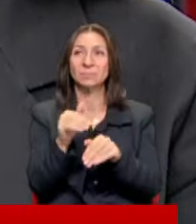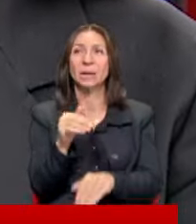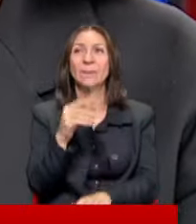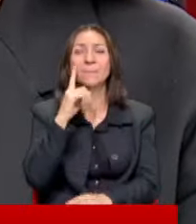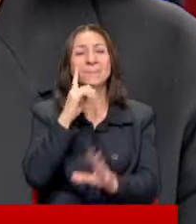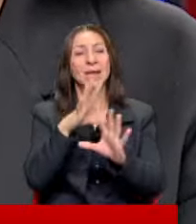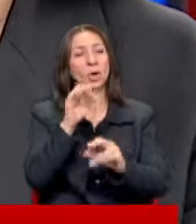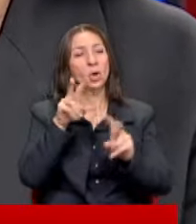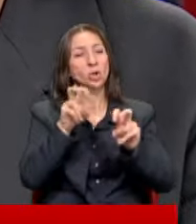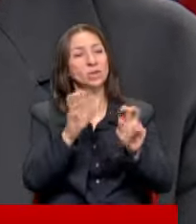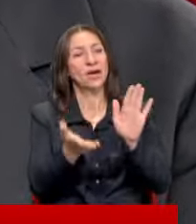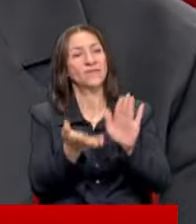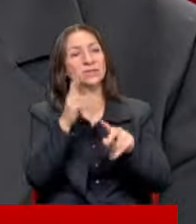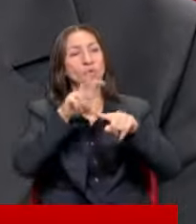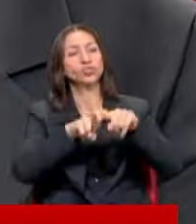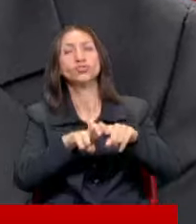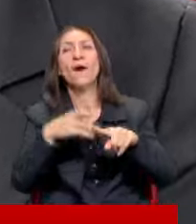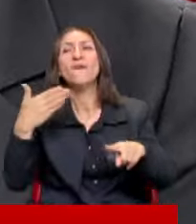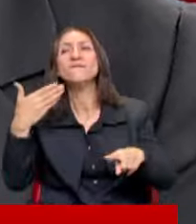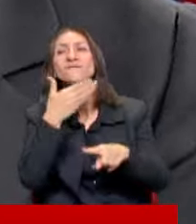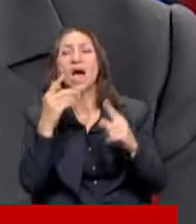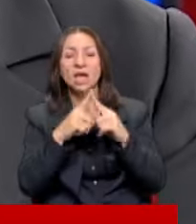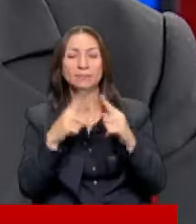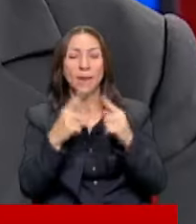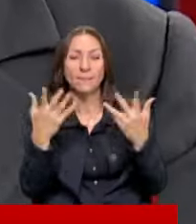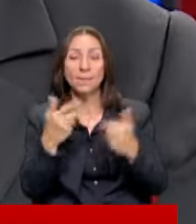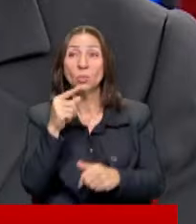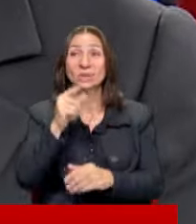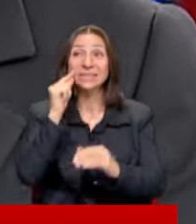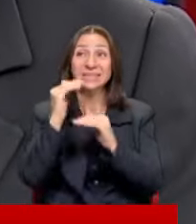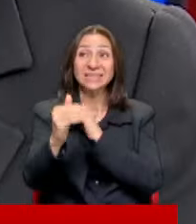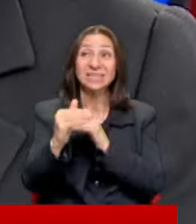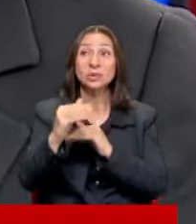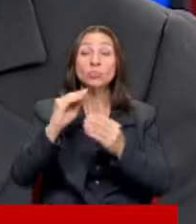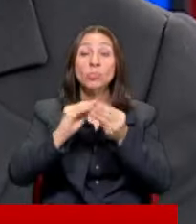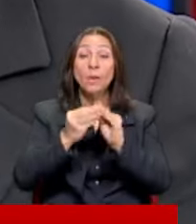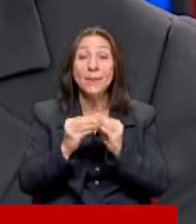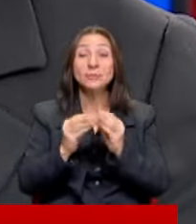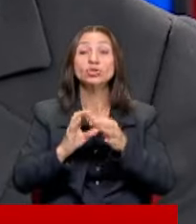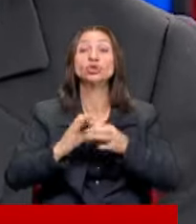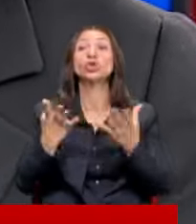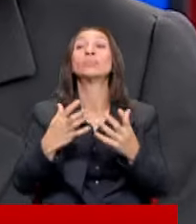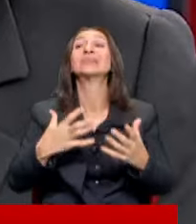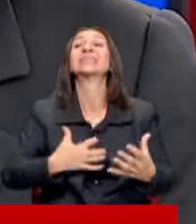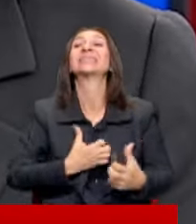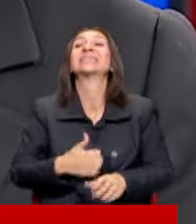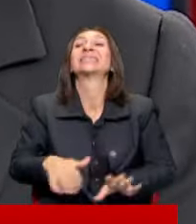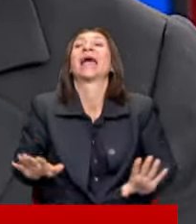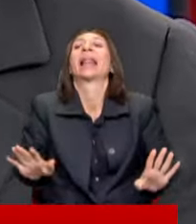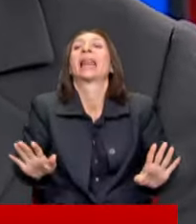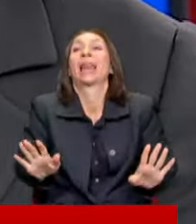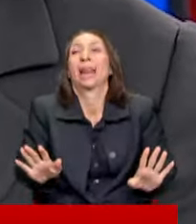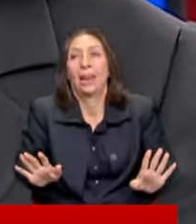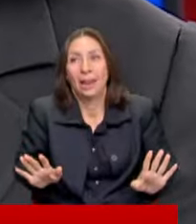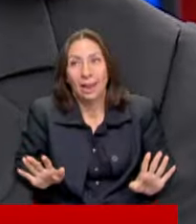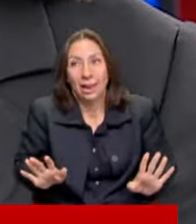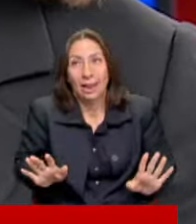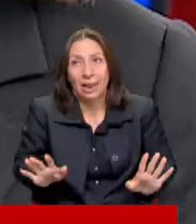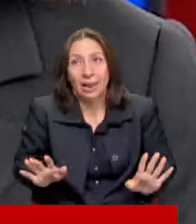2025'te daha fazla tutabilmenin hesabıdır bu vatandaşın sorunlarını çözme der değildir biz bu